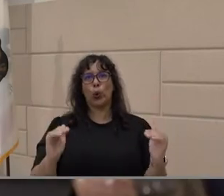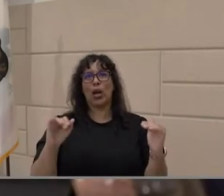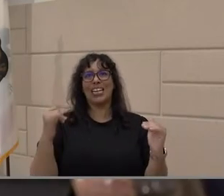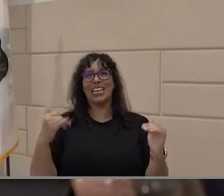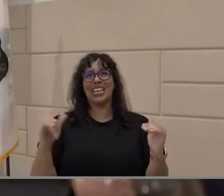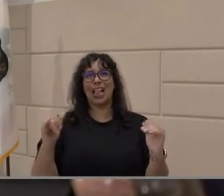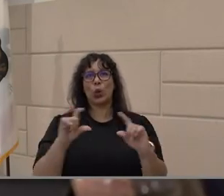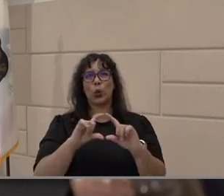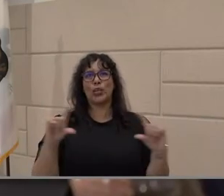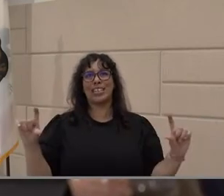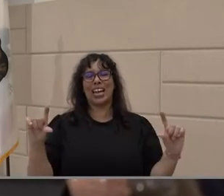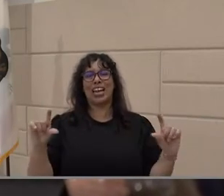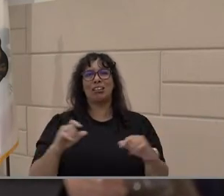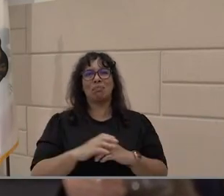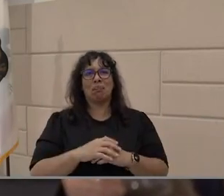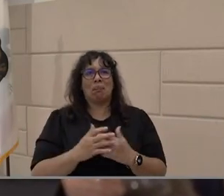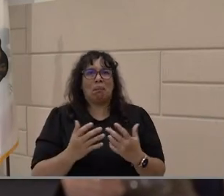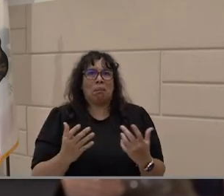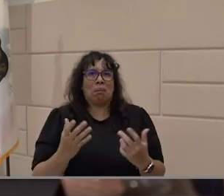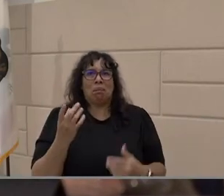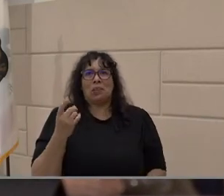ដូច្នេះ